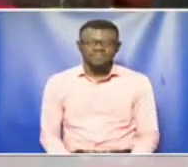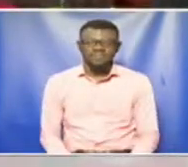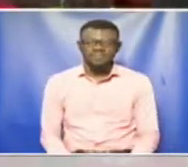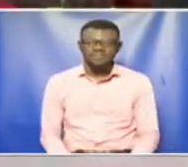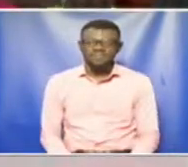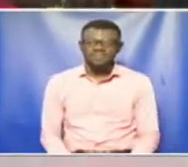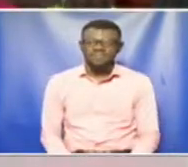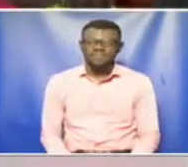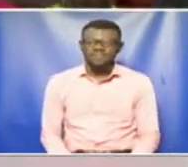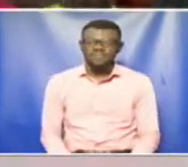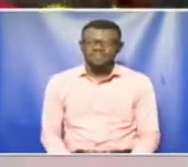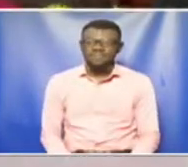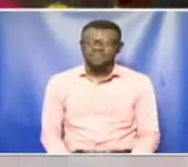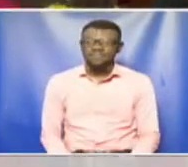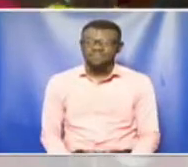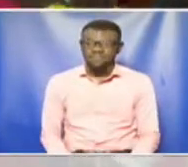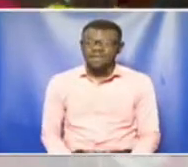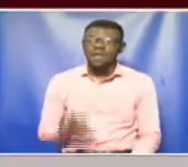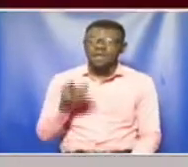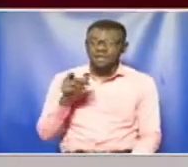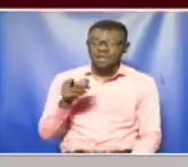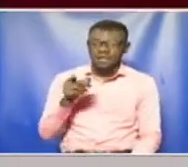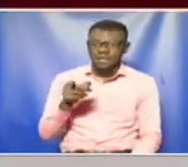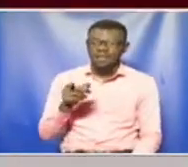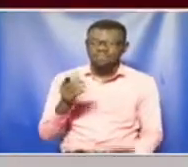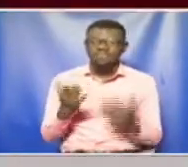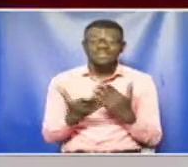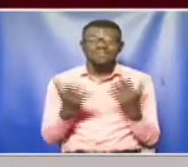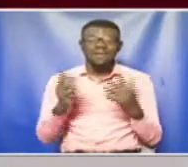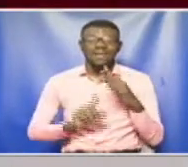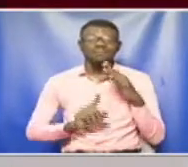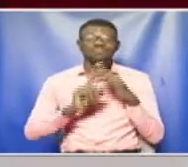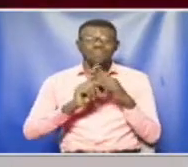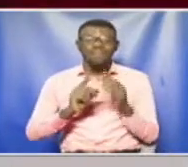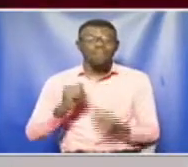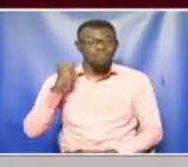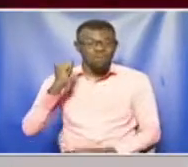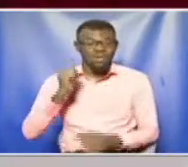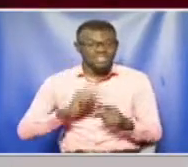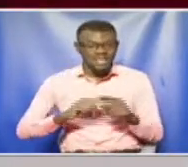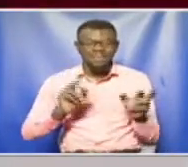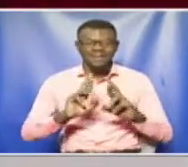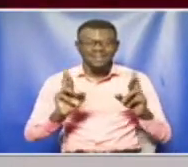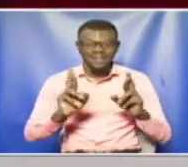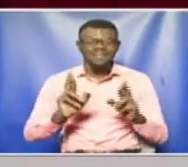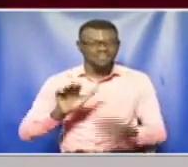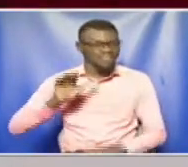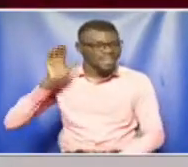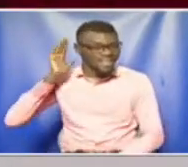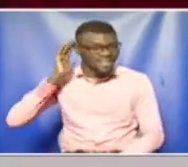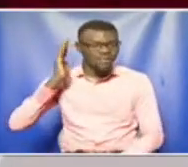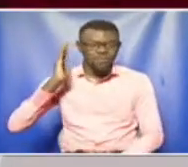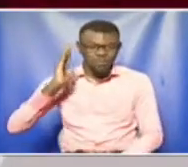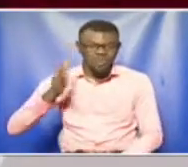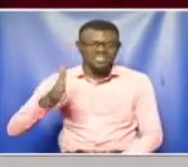Mbiu ya mgambo ikilia kuna jambo. Sasa kipindi ya siasa imekuja na mtatusikia.